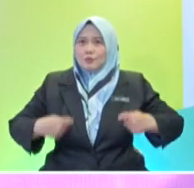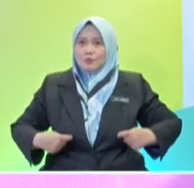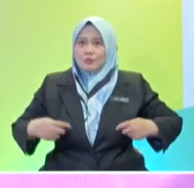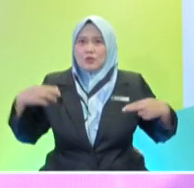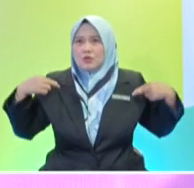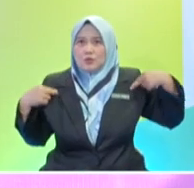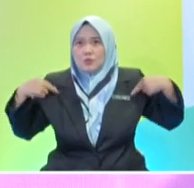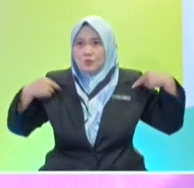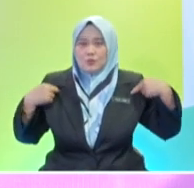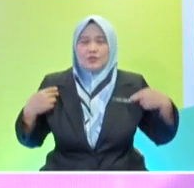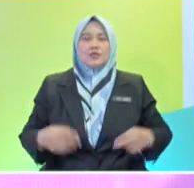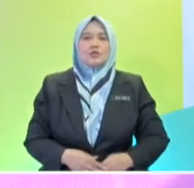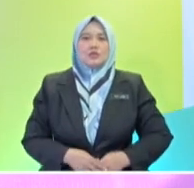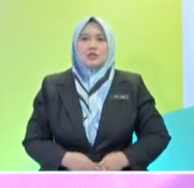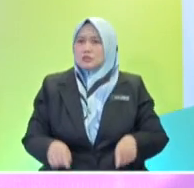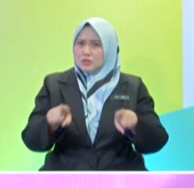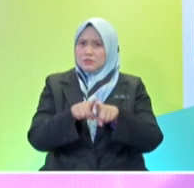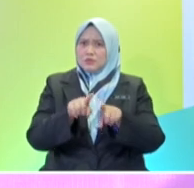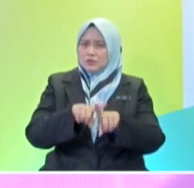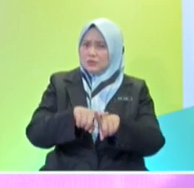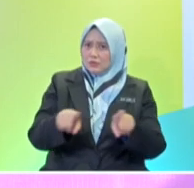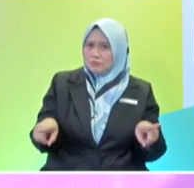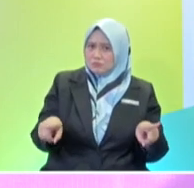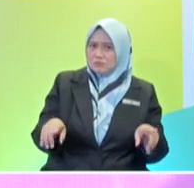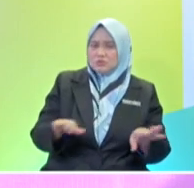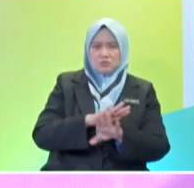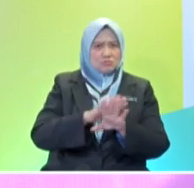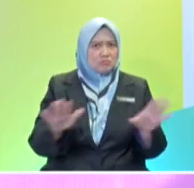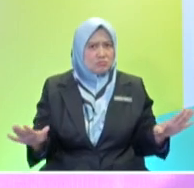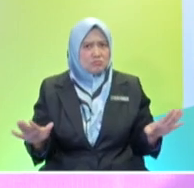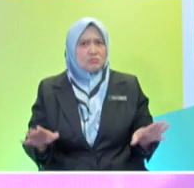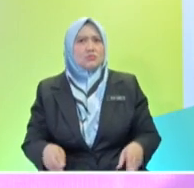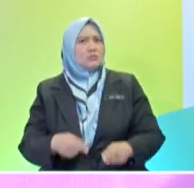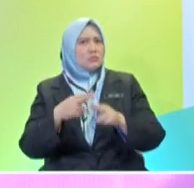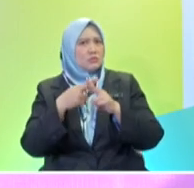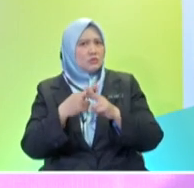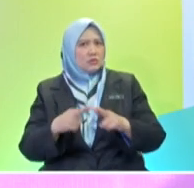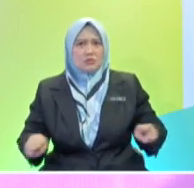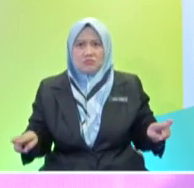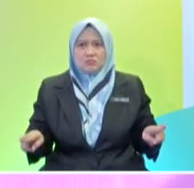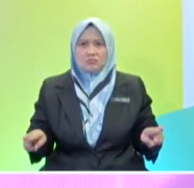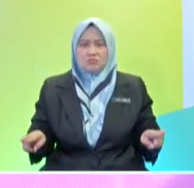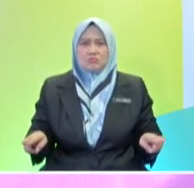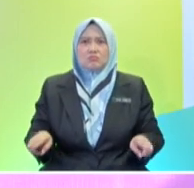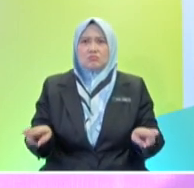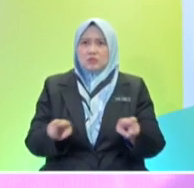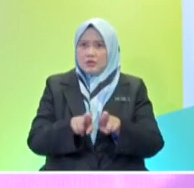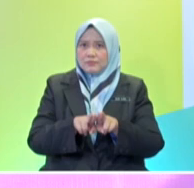serupa. Sama tapi tak serupa. Bagaimana tu? Silakan Cikgu Atta. Okey, jadi pada hari ini murid-murid akan